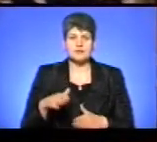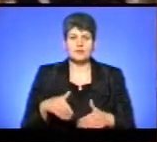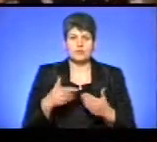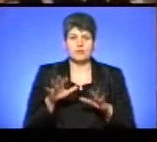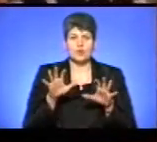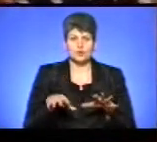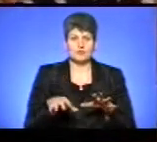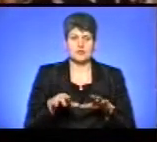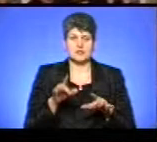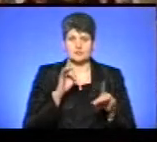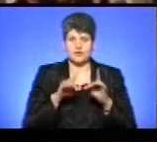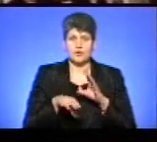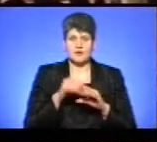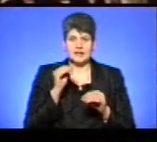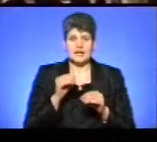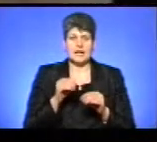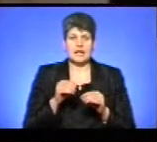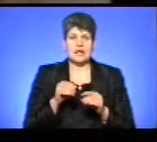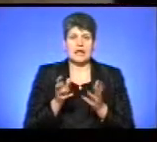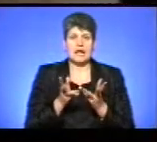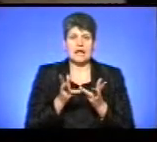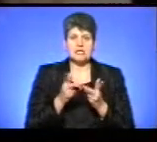зборів обрати лічильну комісію.